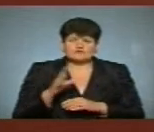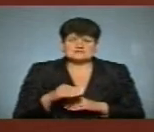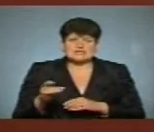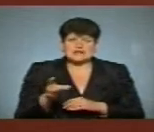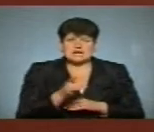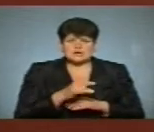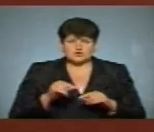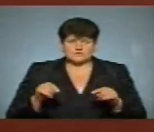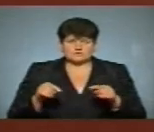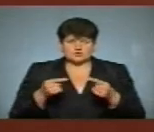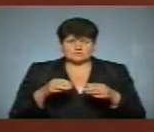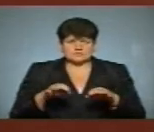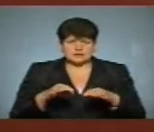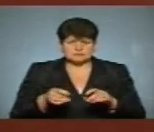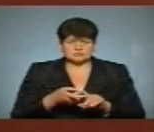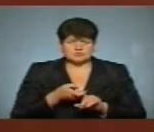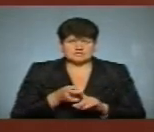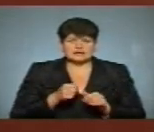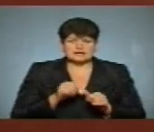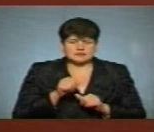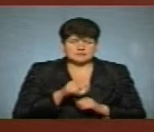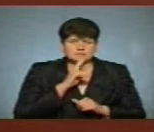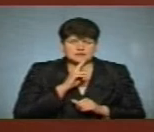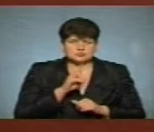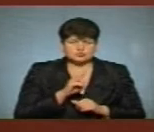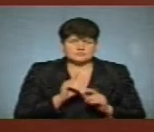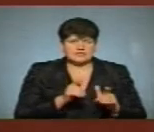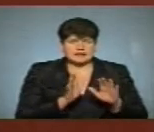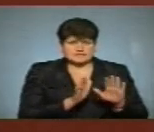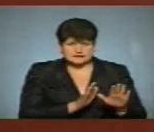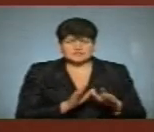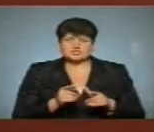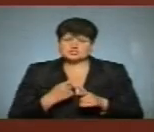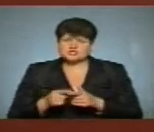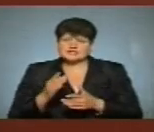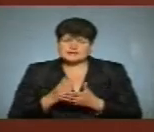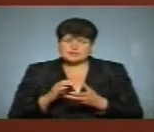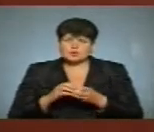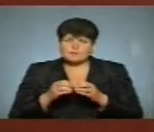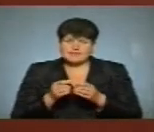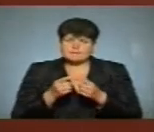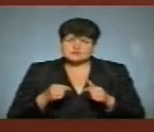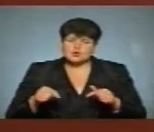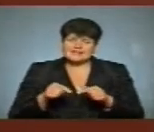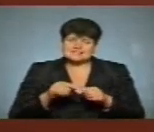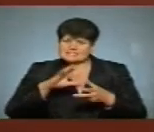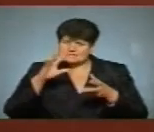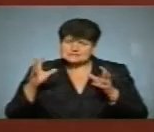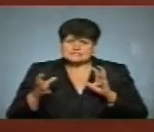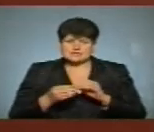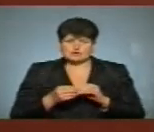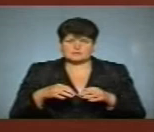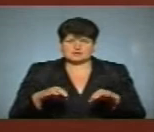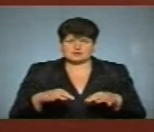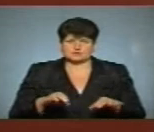районів відновлено транспортне сполучення, окрім Кременецького і Шумського, де карантин? І чи є проблеми з організацією загалом транспортного